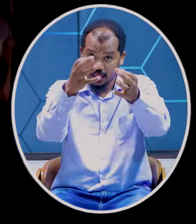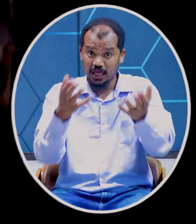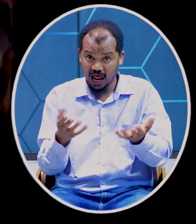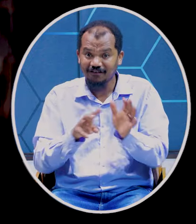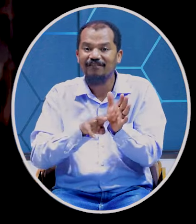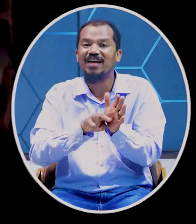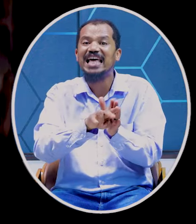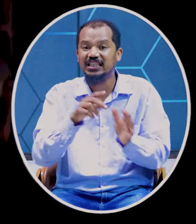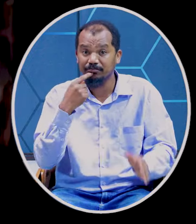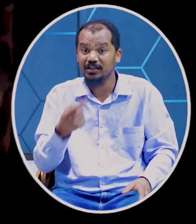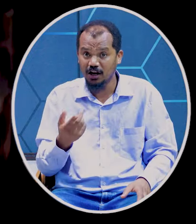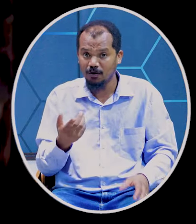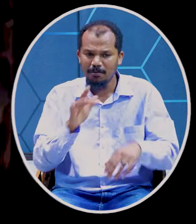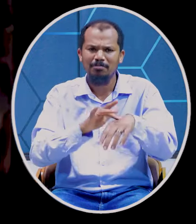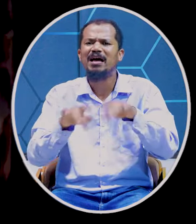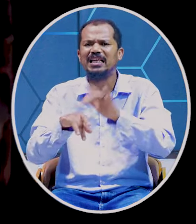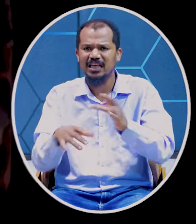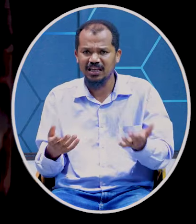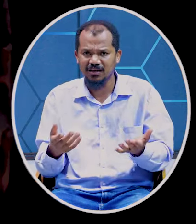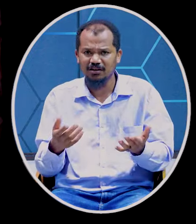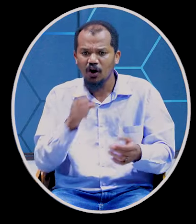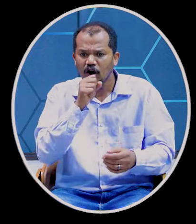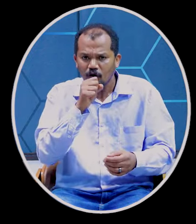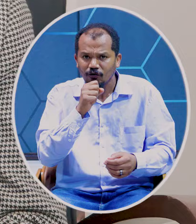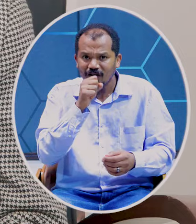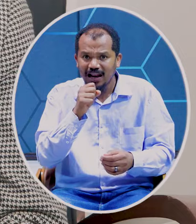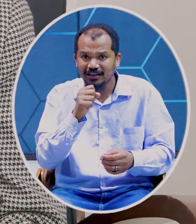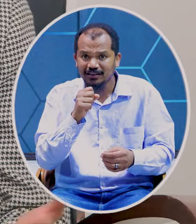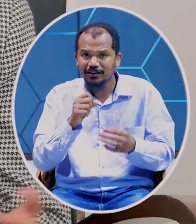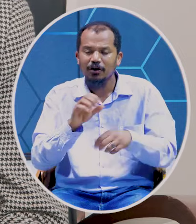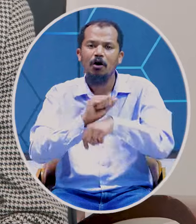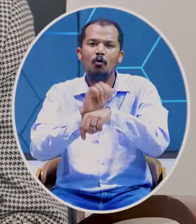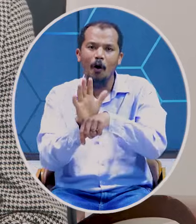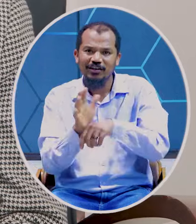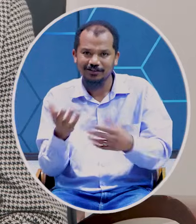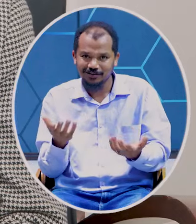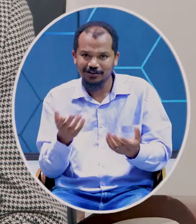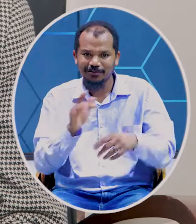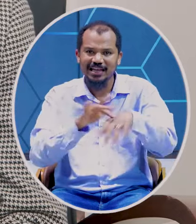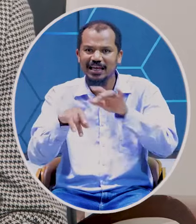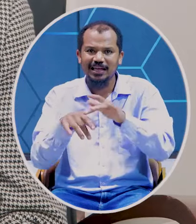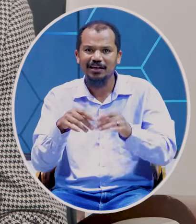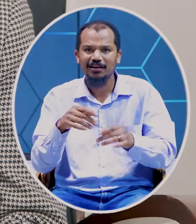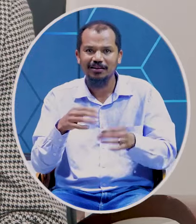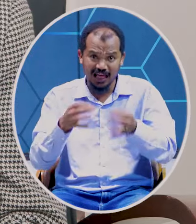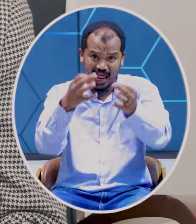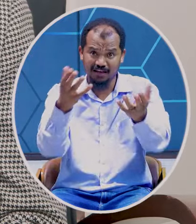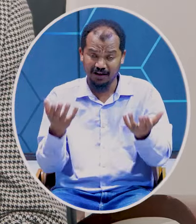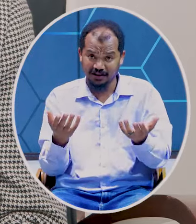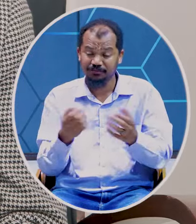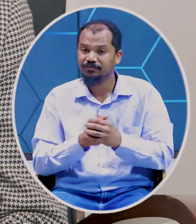ቫይረስ ምንላቸው በንክኪ ምንለው ከጉንፋን ጀምሮ ኢንፍሉዌንዛ ኮቪድ በቅርብ ጊዜ ያሳለፍ ነው